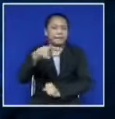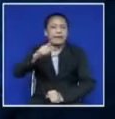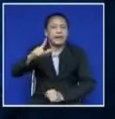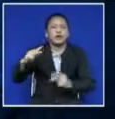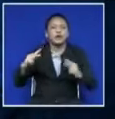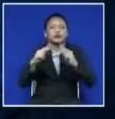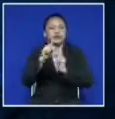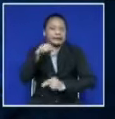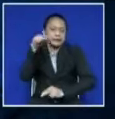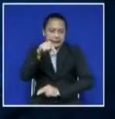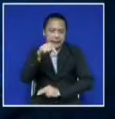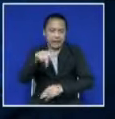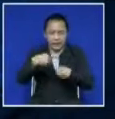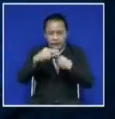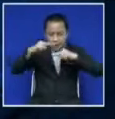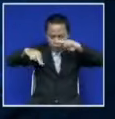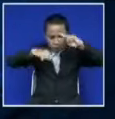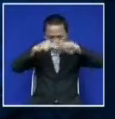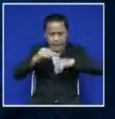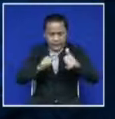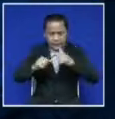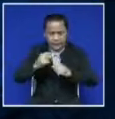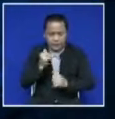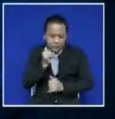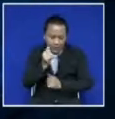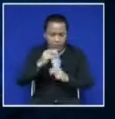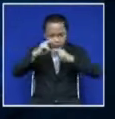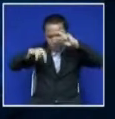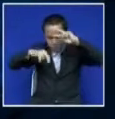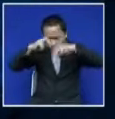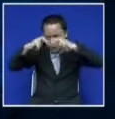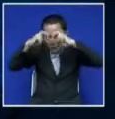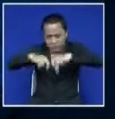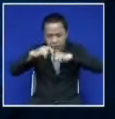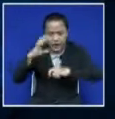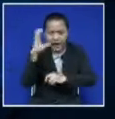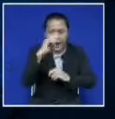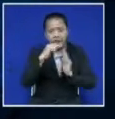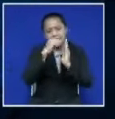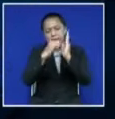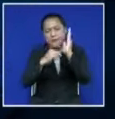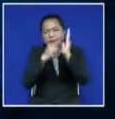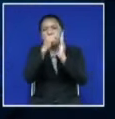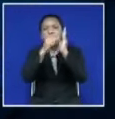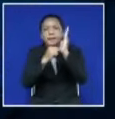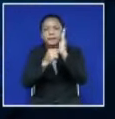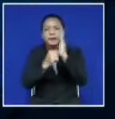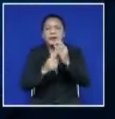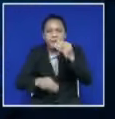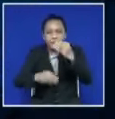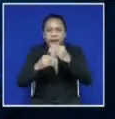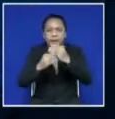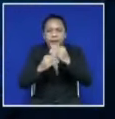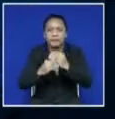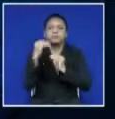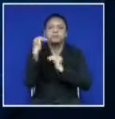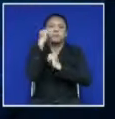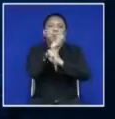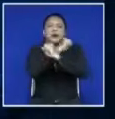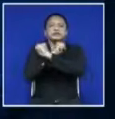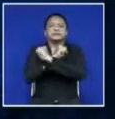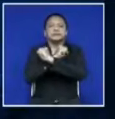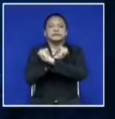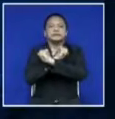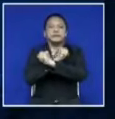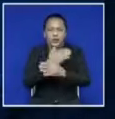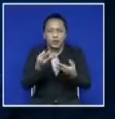าธารณสุขวันนี้จะมีการดำเนินตรวจเชิงรุกในพื้นที่รอบๆนะครับเพื่อดูสถานการณ์แล้วก็ควบคุมการระบาดอีกครั้งหนึ่ง